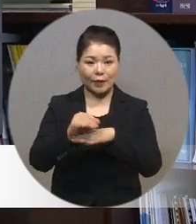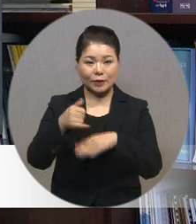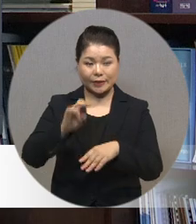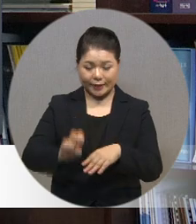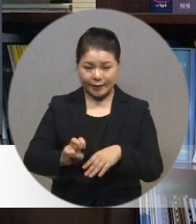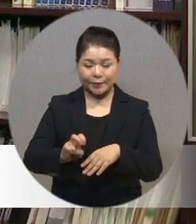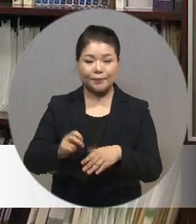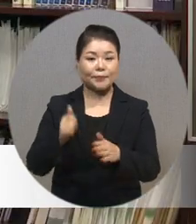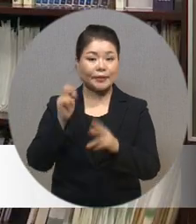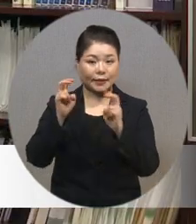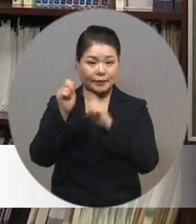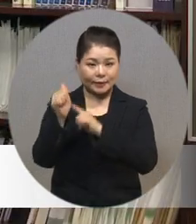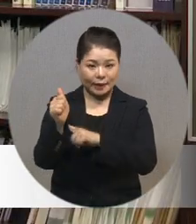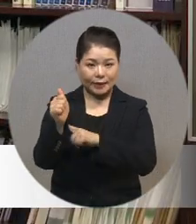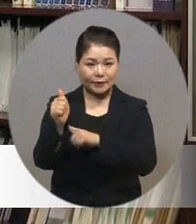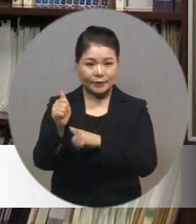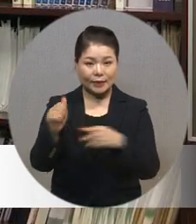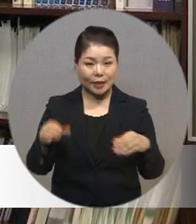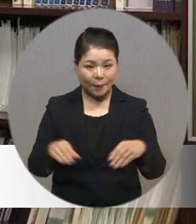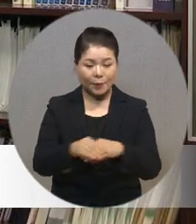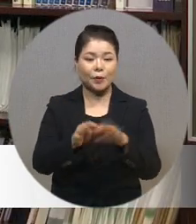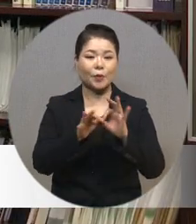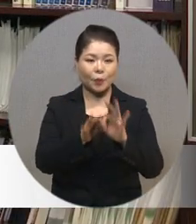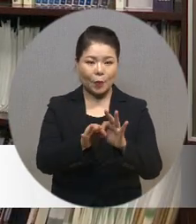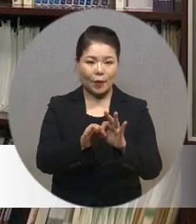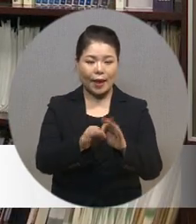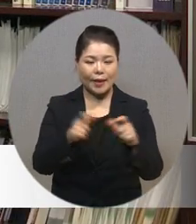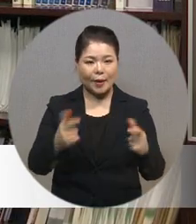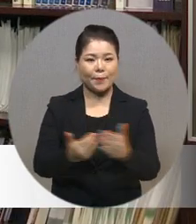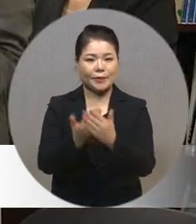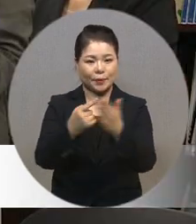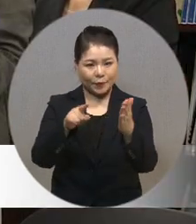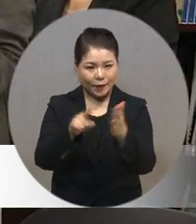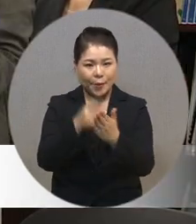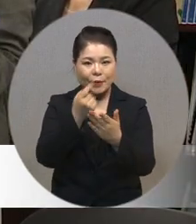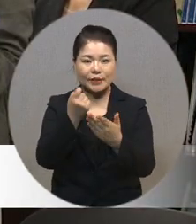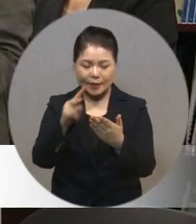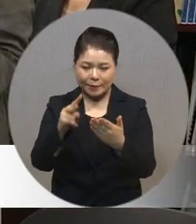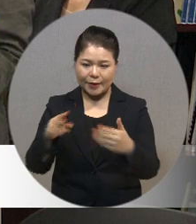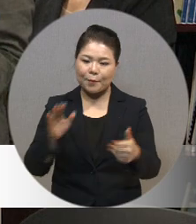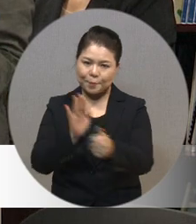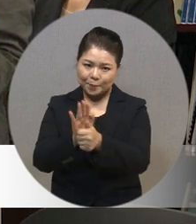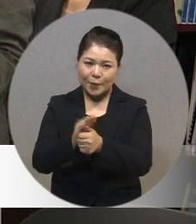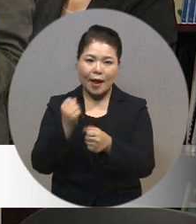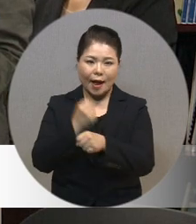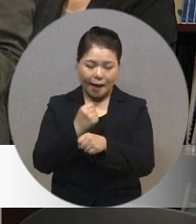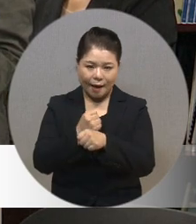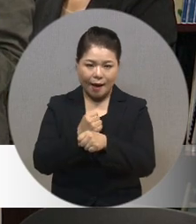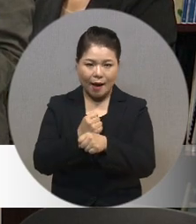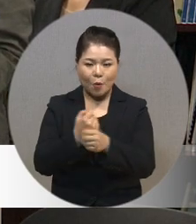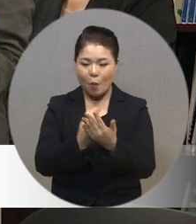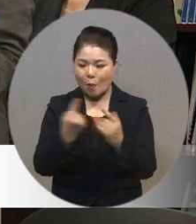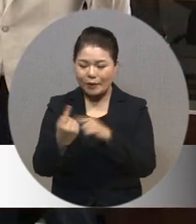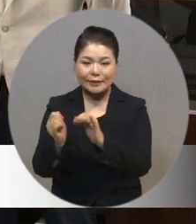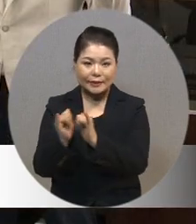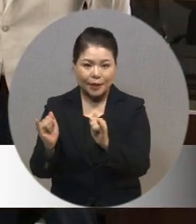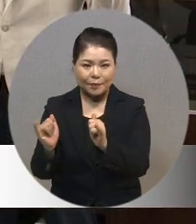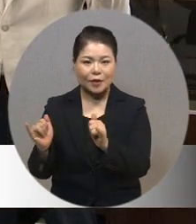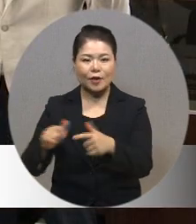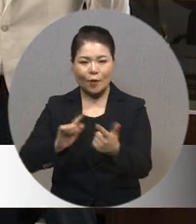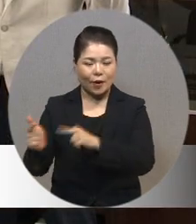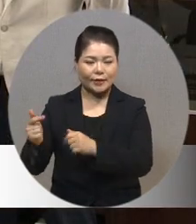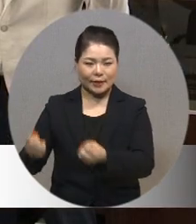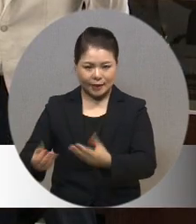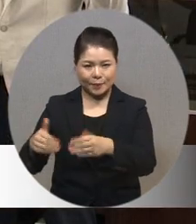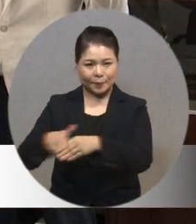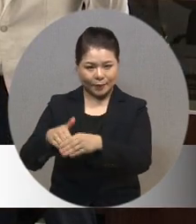업무 협약식을 통해 전북 특별자치도 지역 발전을 위한 복지TV에서의 협력은 물론 소외계층을 위한 다양한 행사와 문화 활동에